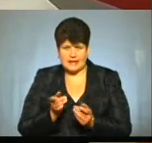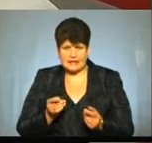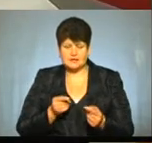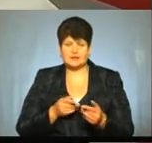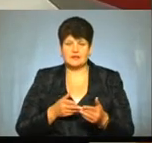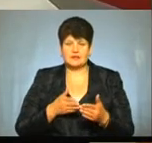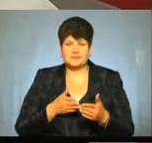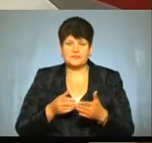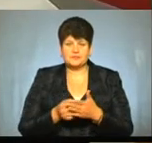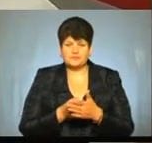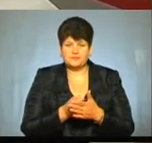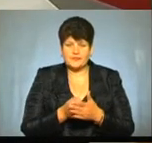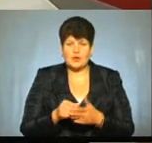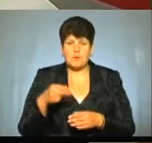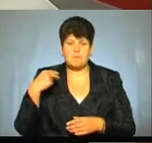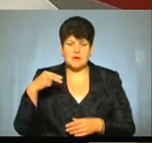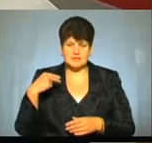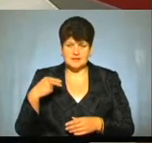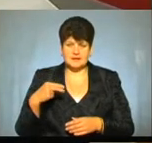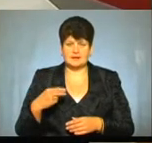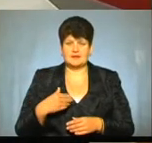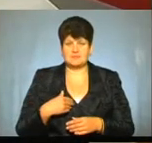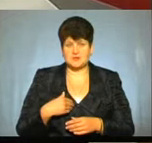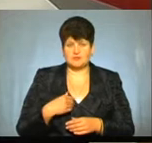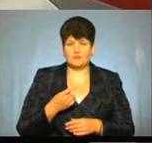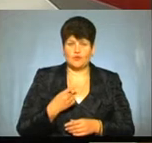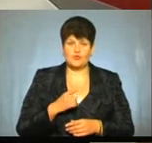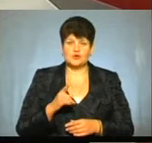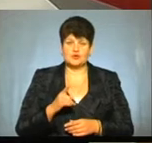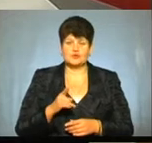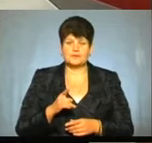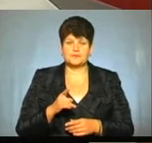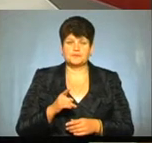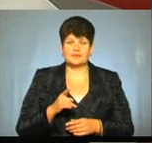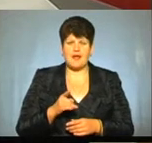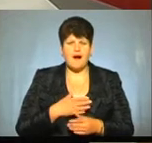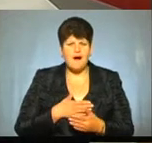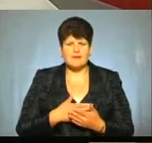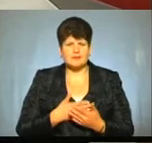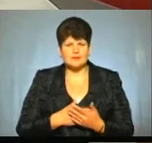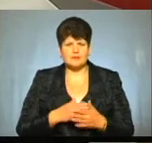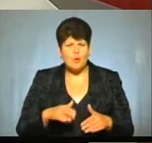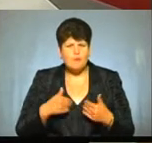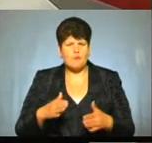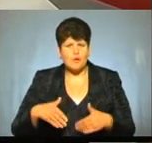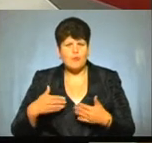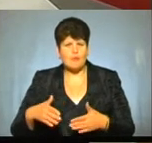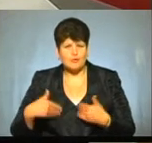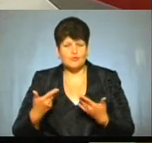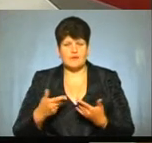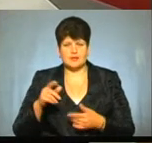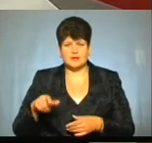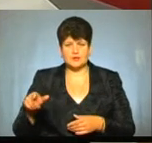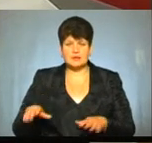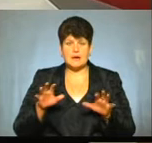доступу до адміністрації президента чи до Офісу президента України, наскільки мої джерела говорять, тобто досить активно пропонували кандидатури